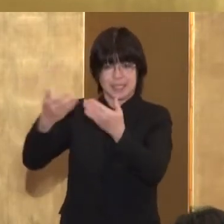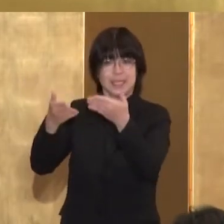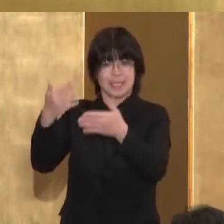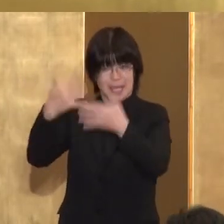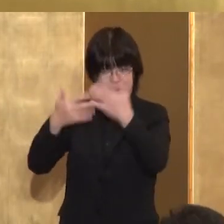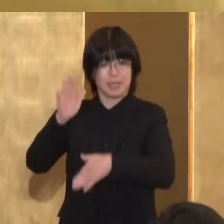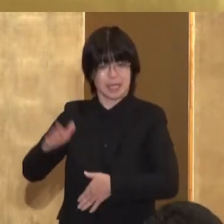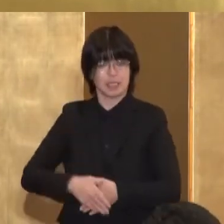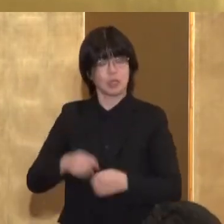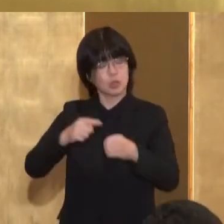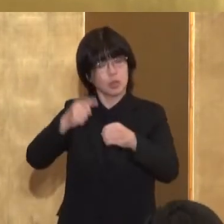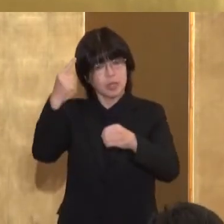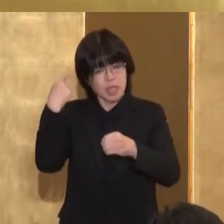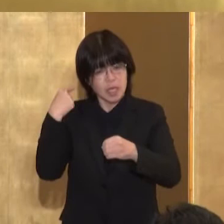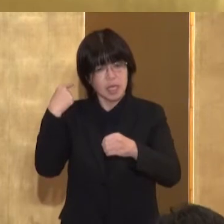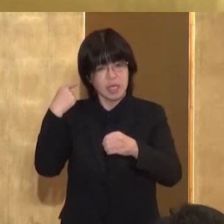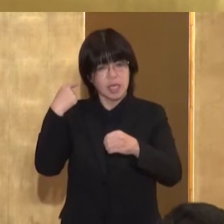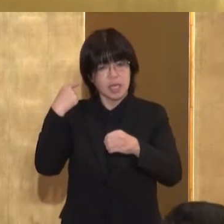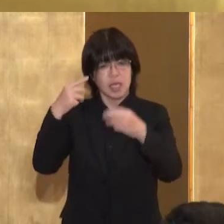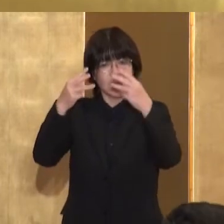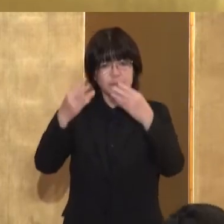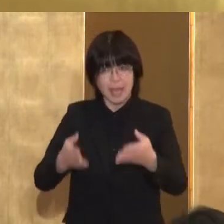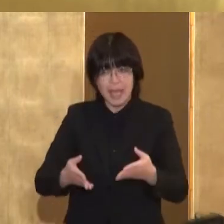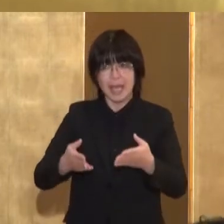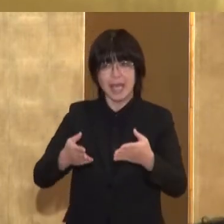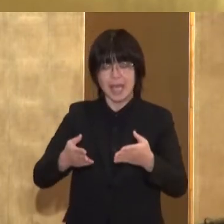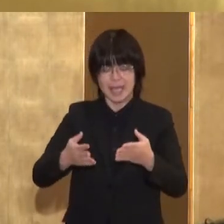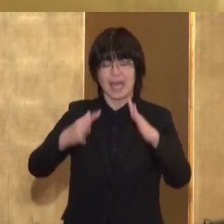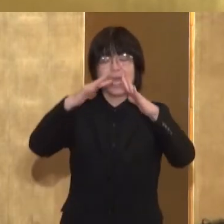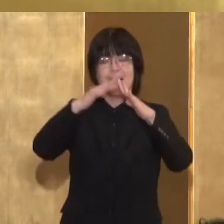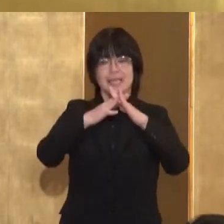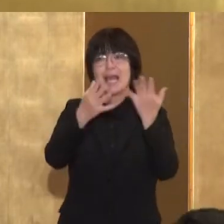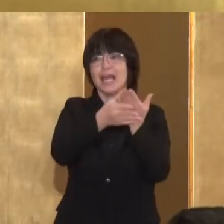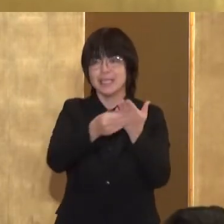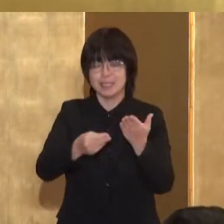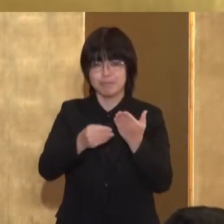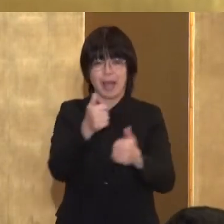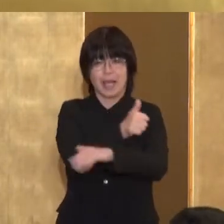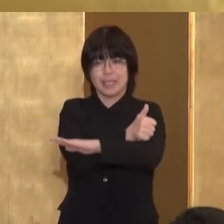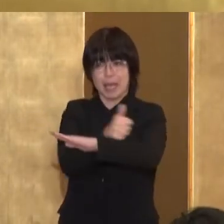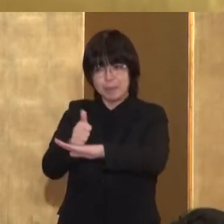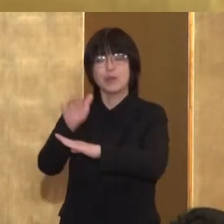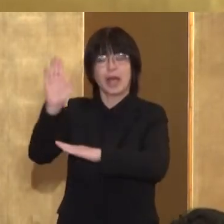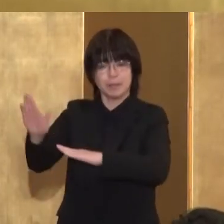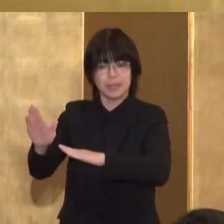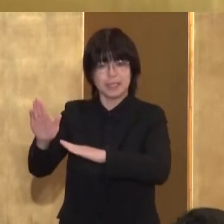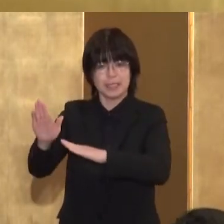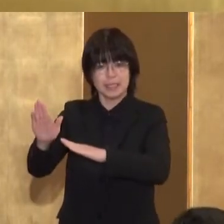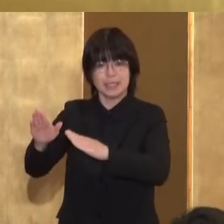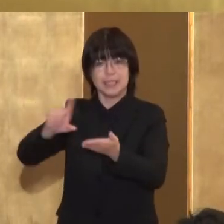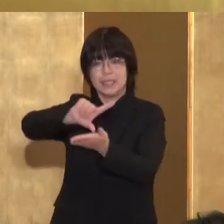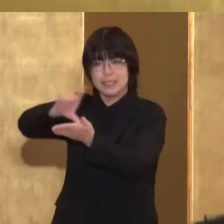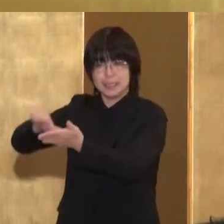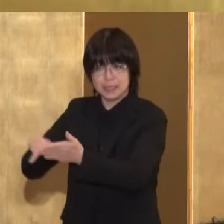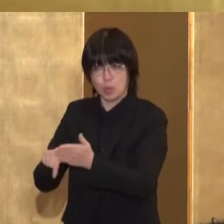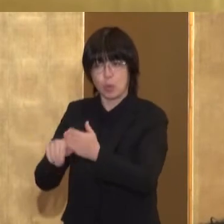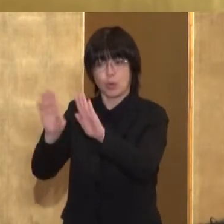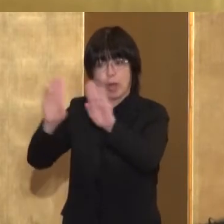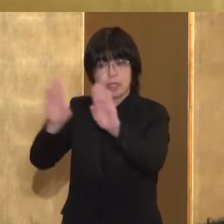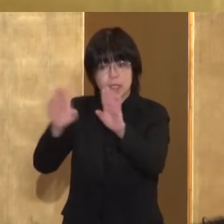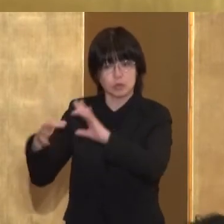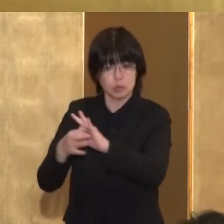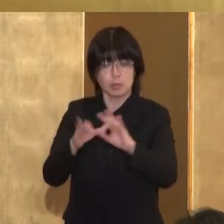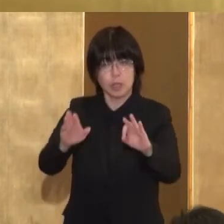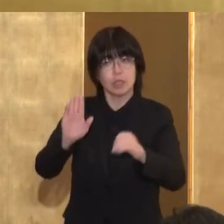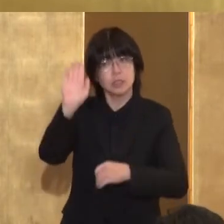します。去年はここの、三重県で伊勢志摩サミットがありました。地方開催が続いていますが、